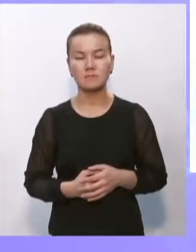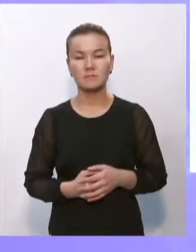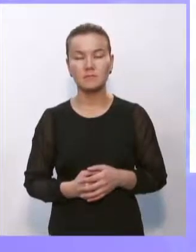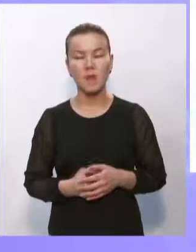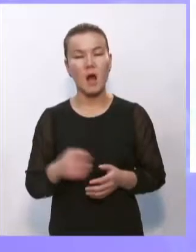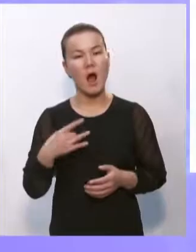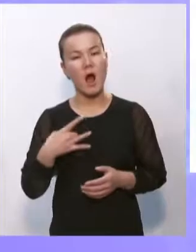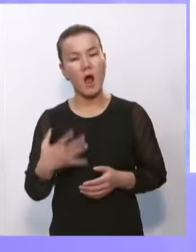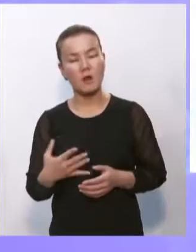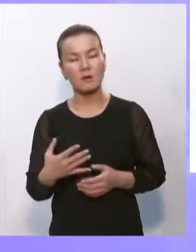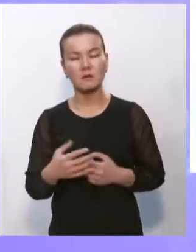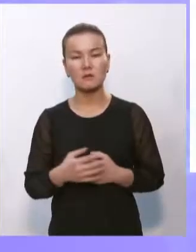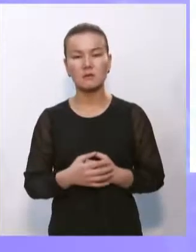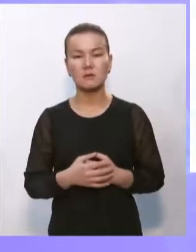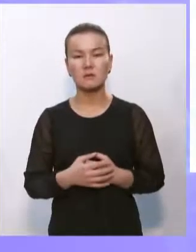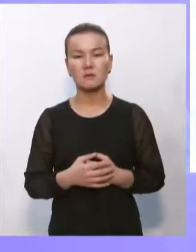Ак.